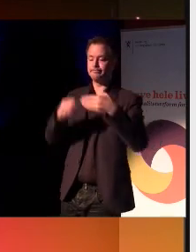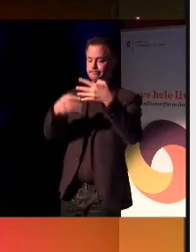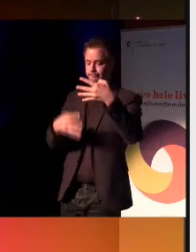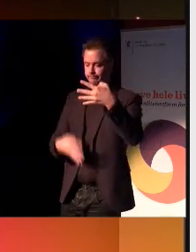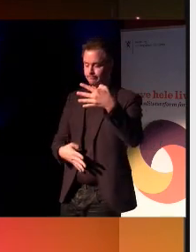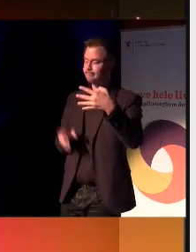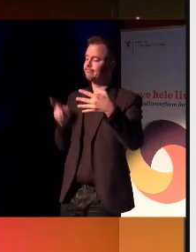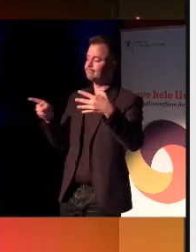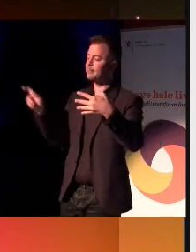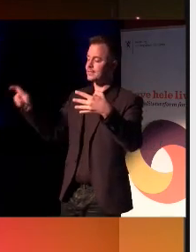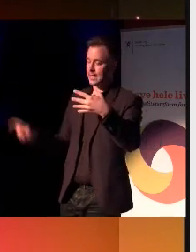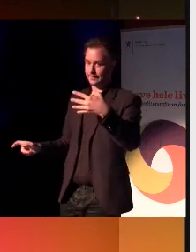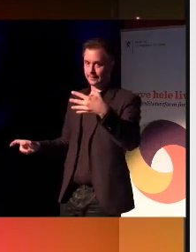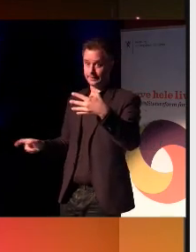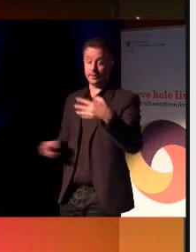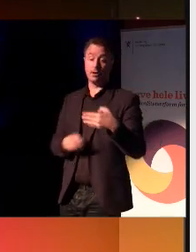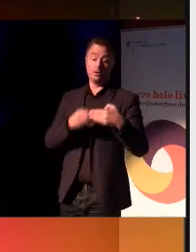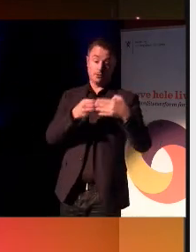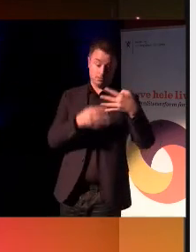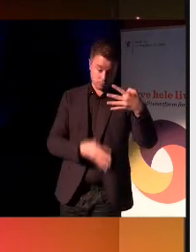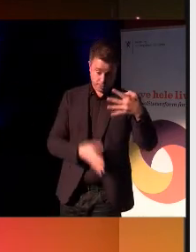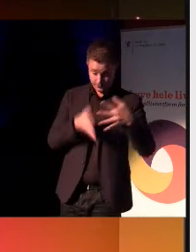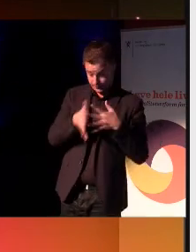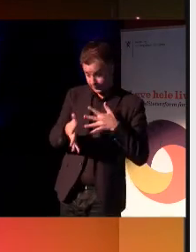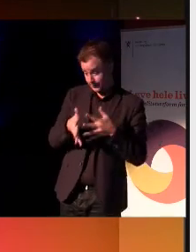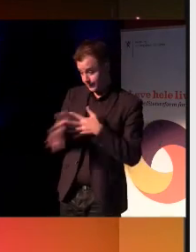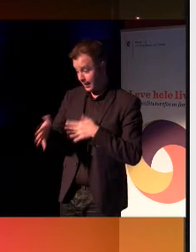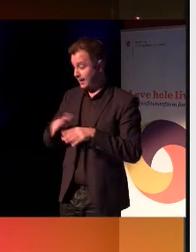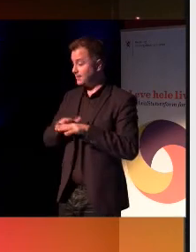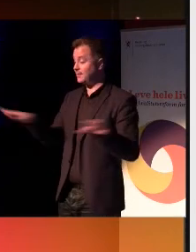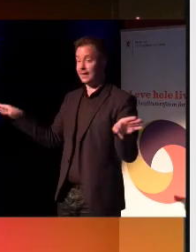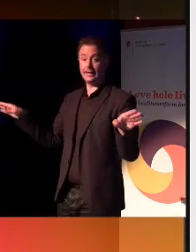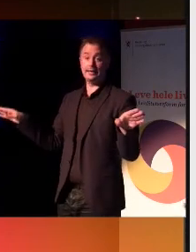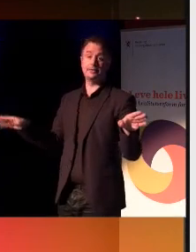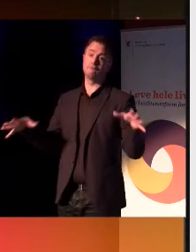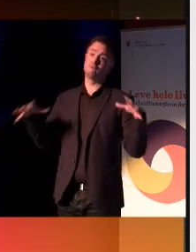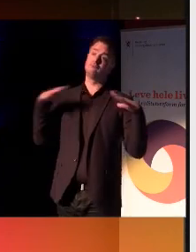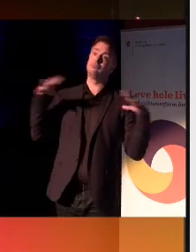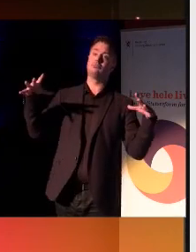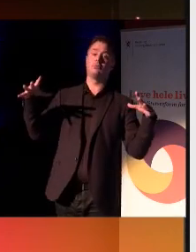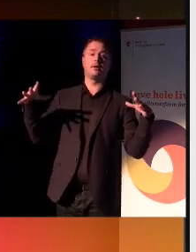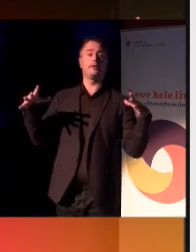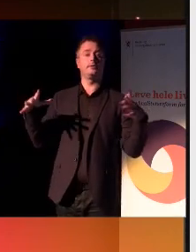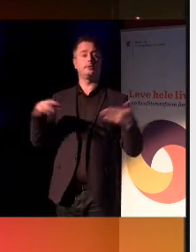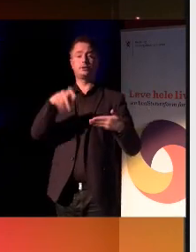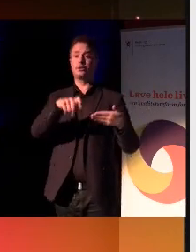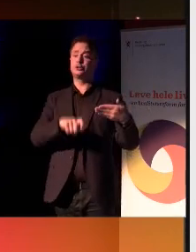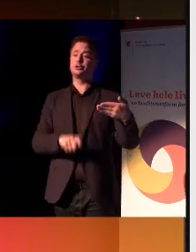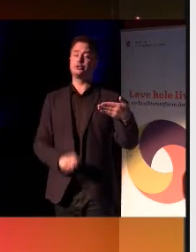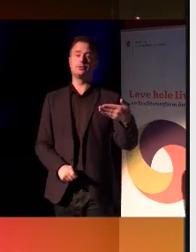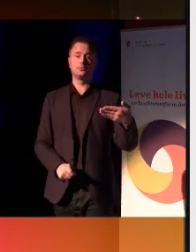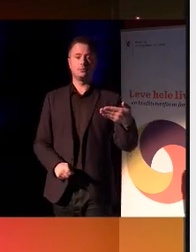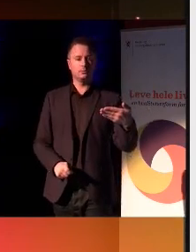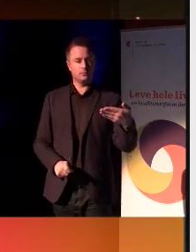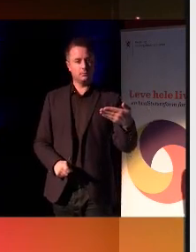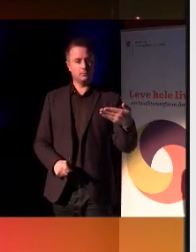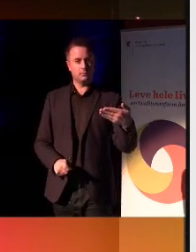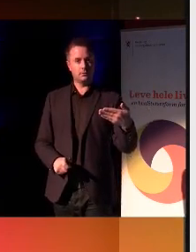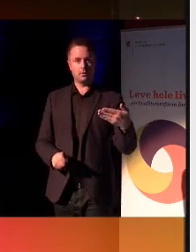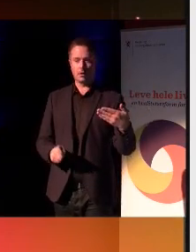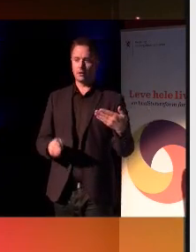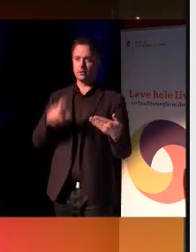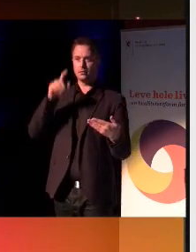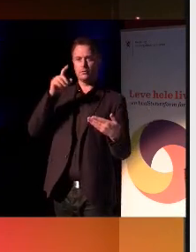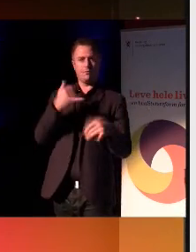Og når de ferdige med sine pasienter, så sier man gjerne, nei, men å sjekke ut, jeg ferdig med dem. Og hvis du sammenligner det inn til våre egne